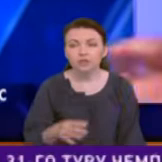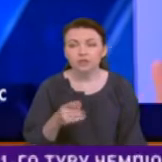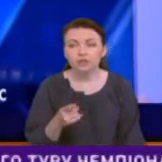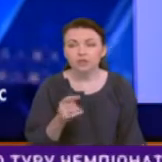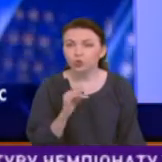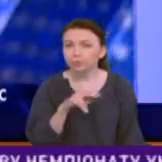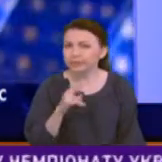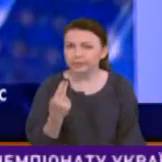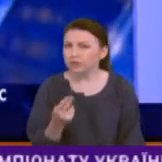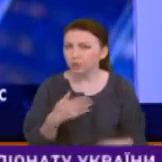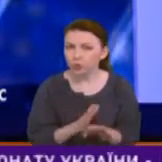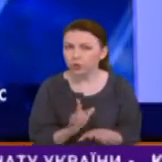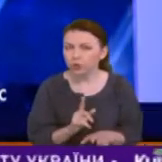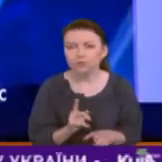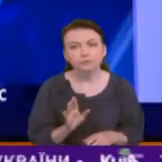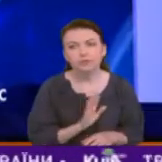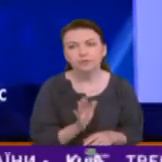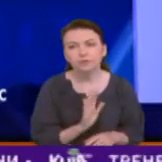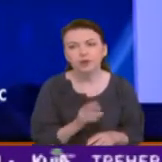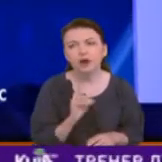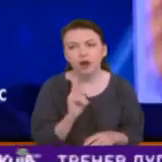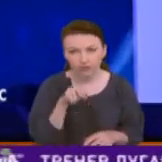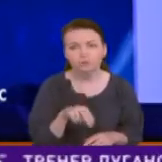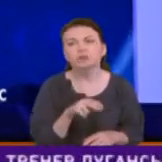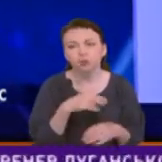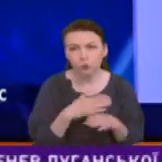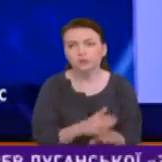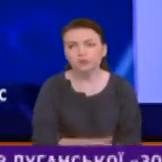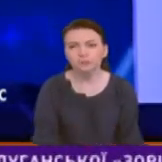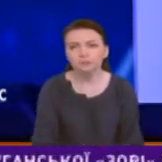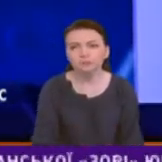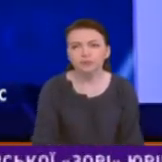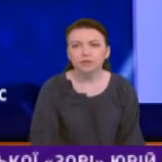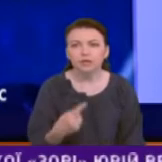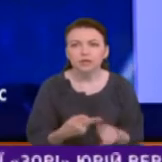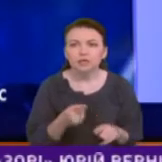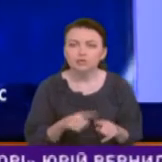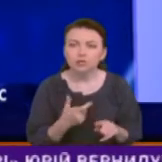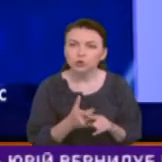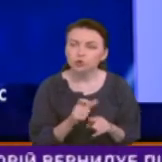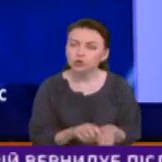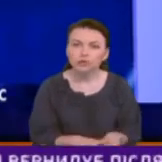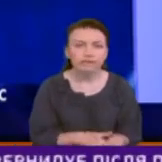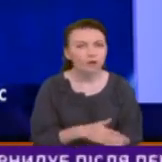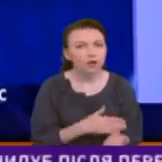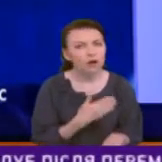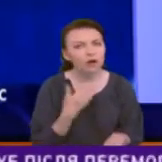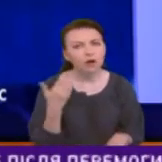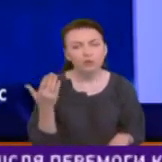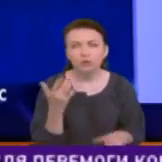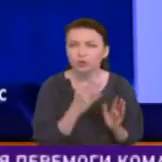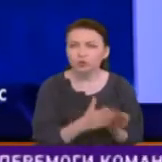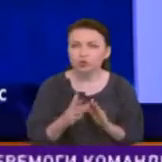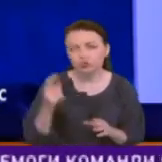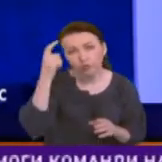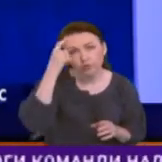ОПЦ не розкольники. УАПЦ. Ні. А КП розкольники. А КП розкольники. Ви розумієте, що це дуже тривалий ще процес, щоб в головах у цих